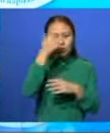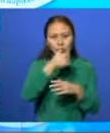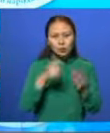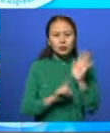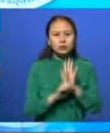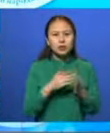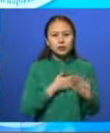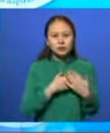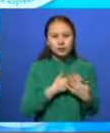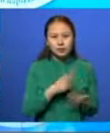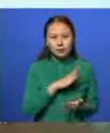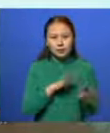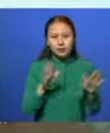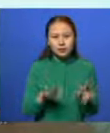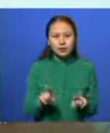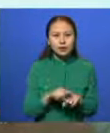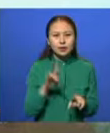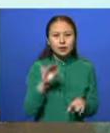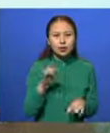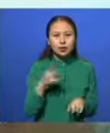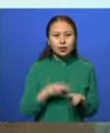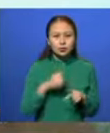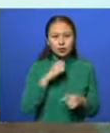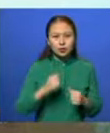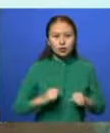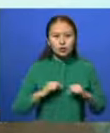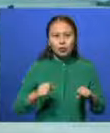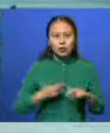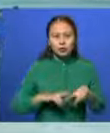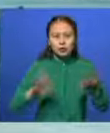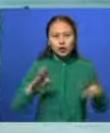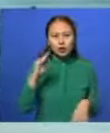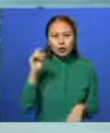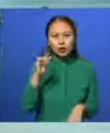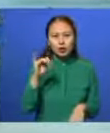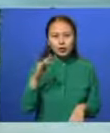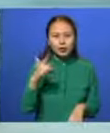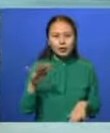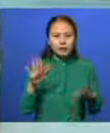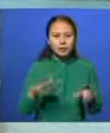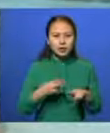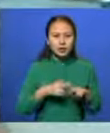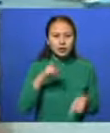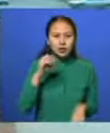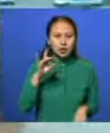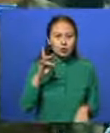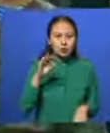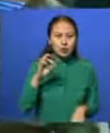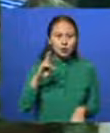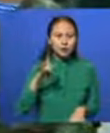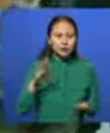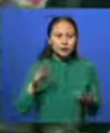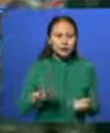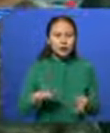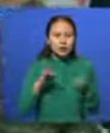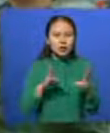акция ұйымдастырылды. Шараға интернационалист жауынгерлер ұйытқы болды. Тәжік-ауған шекарасындағы жауынгерлік қимылдарға, Чернобыль апатының